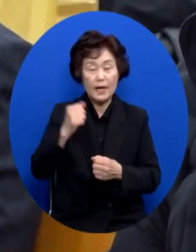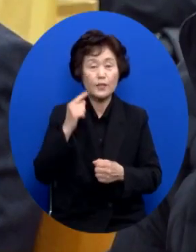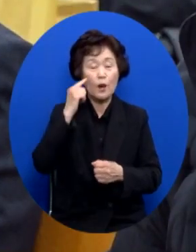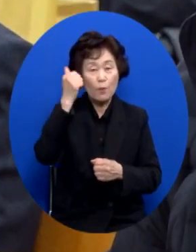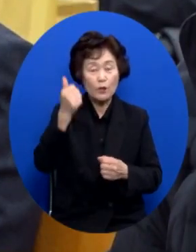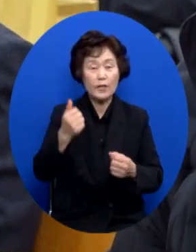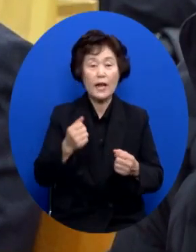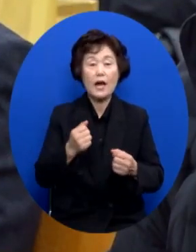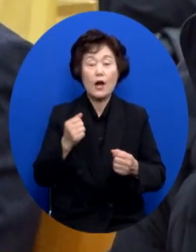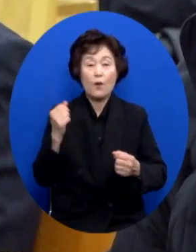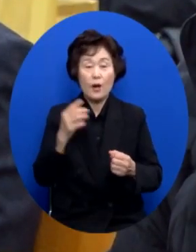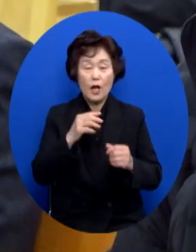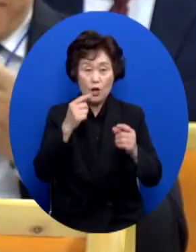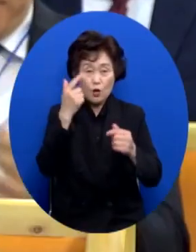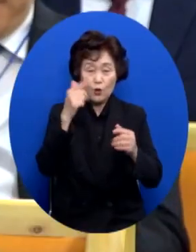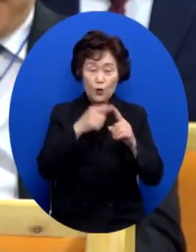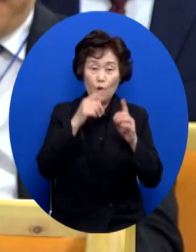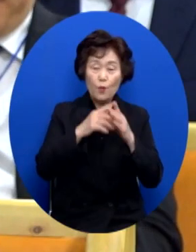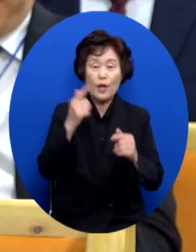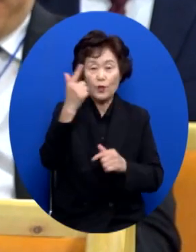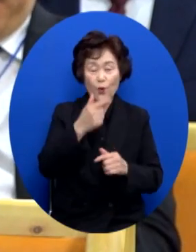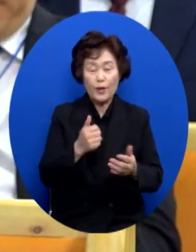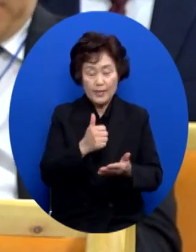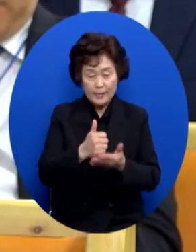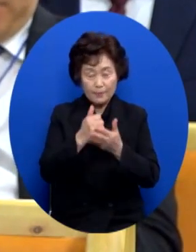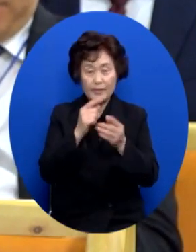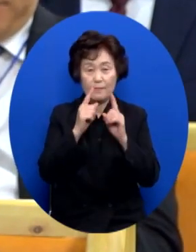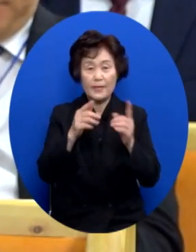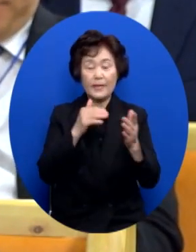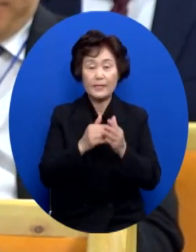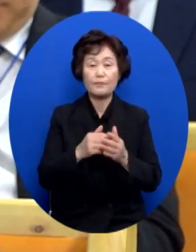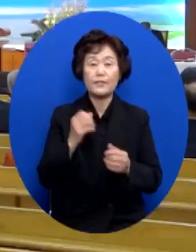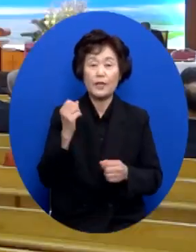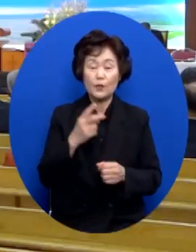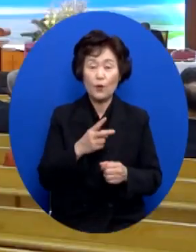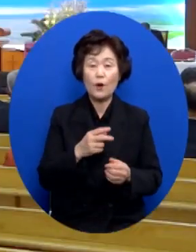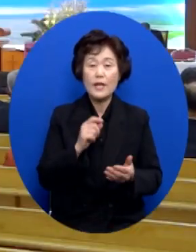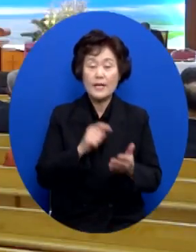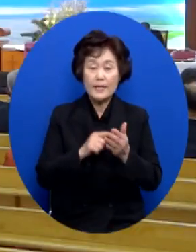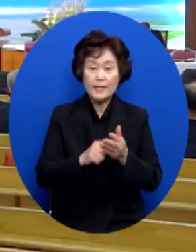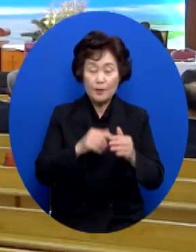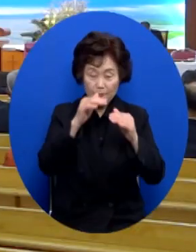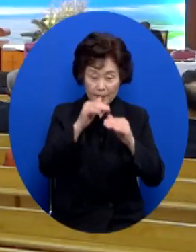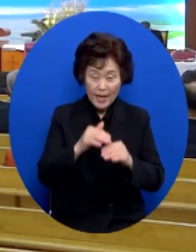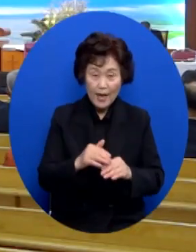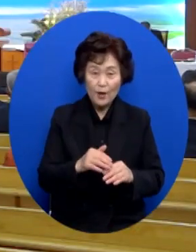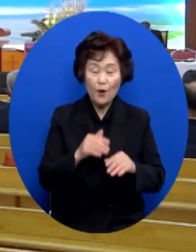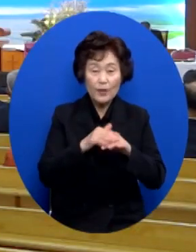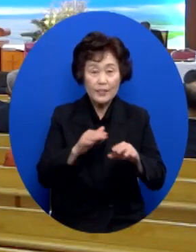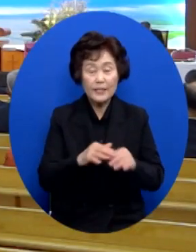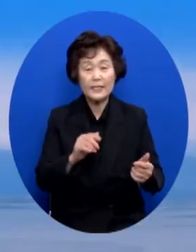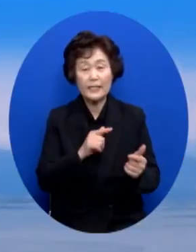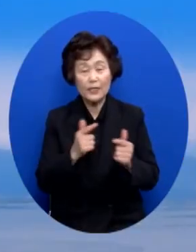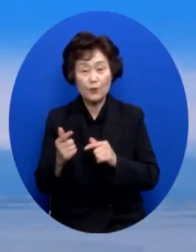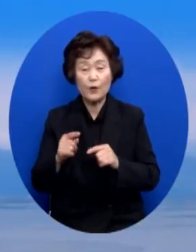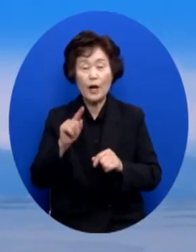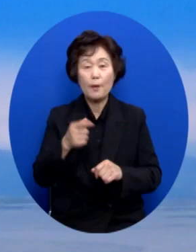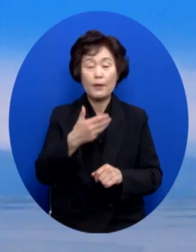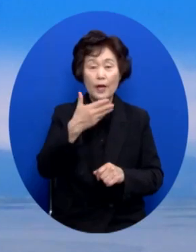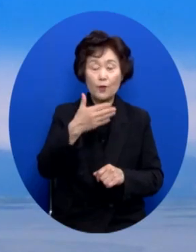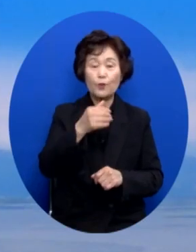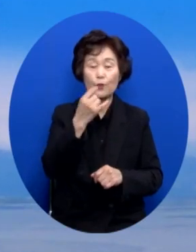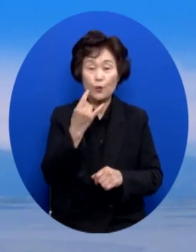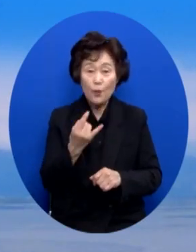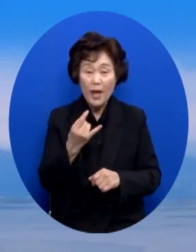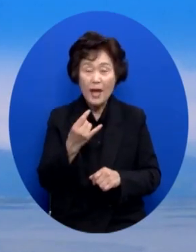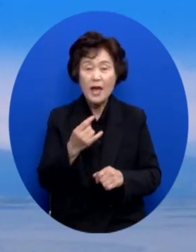교회 노를 섬기자 했습니다이 회의에서는 급처 회 총회 총대 선정 등